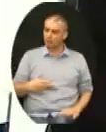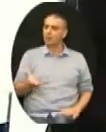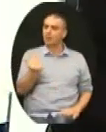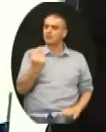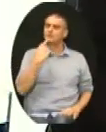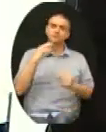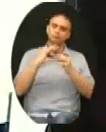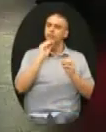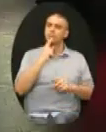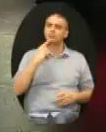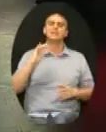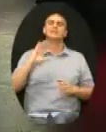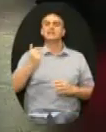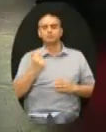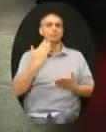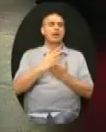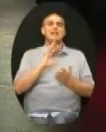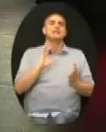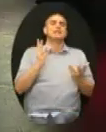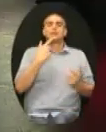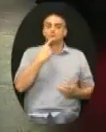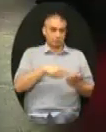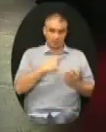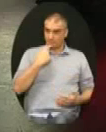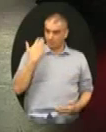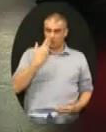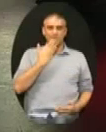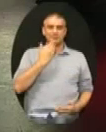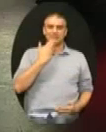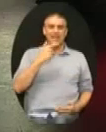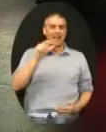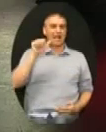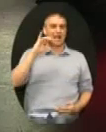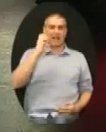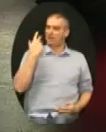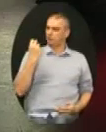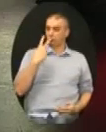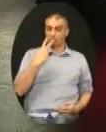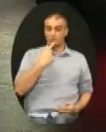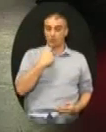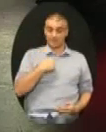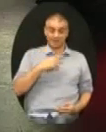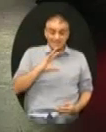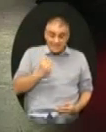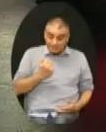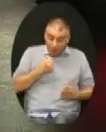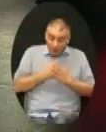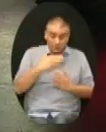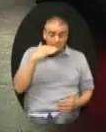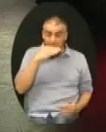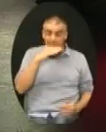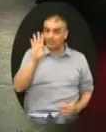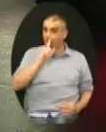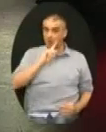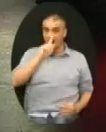אותה במשפט של אם ואז. כלומר, מה, אמר פה ישראל אייכלר לפני שבועיים, נדמה לי, הוא אמר שאם עד פסח